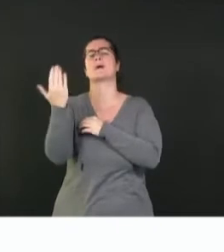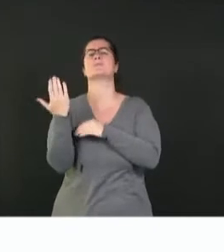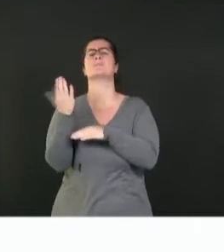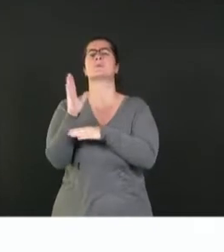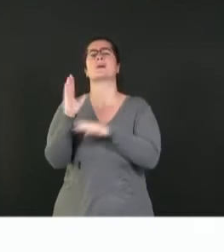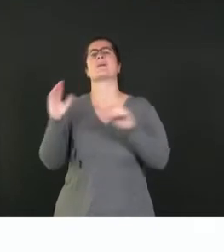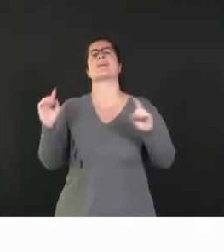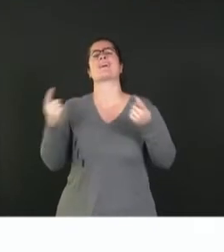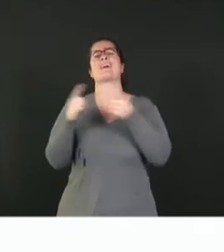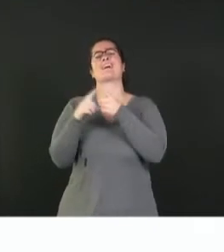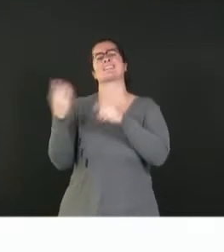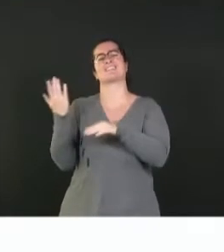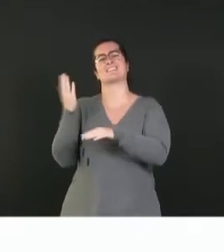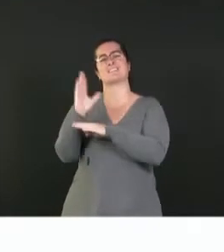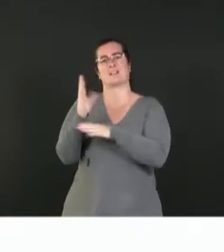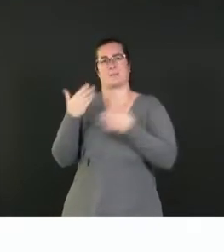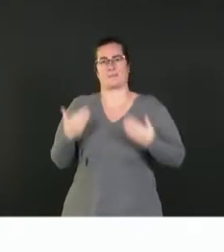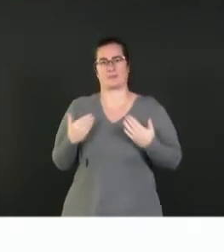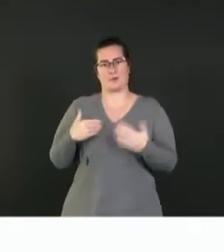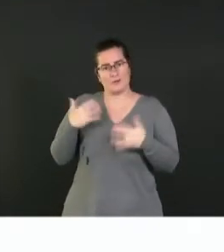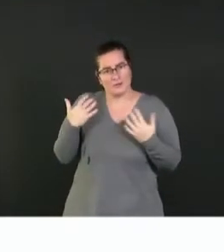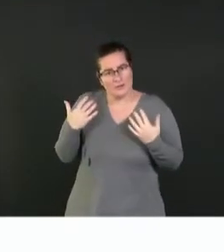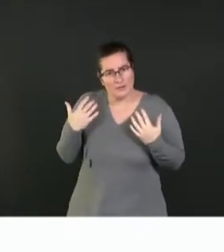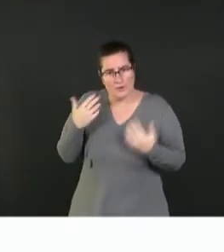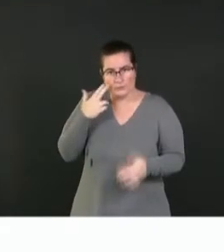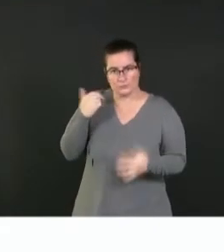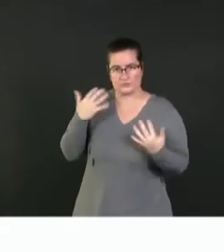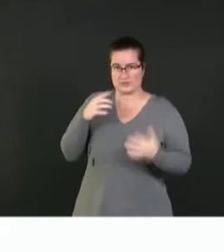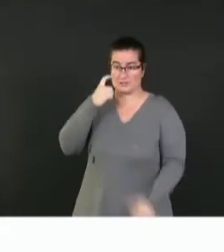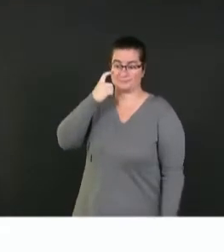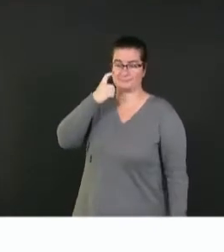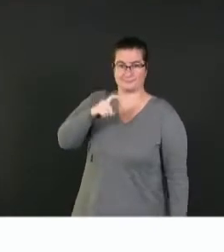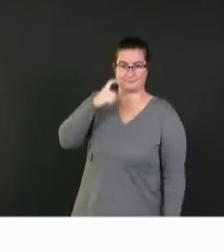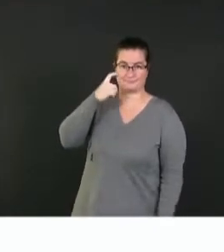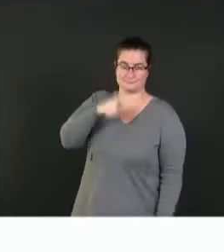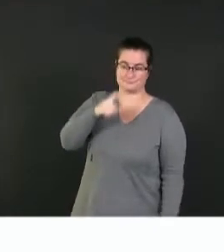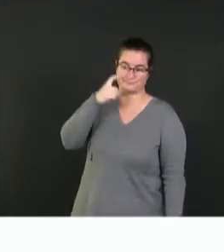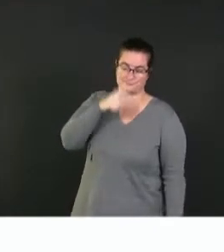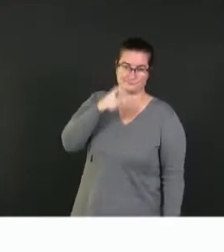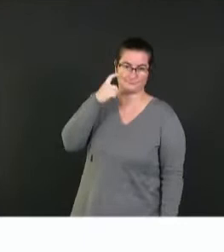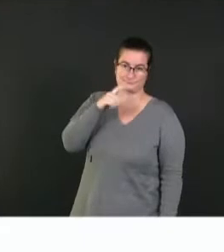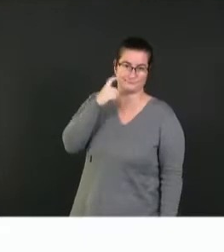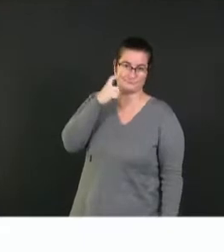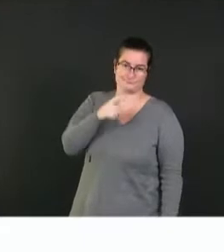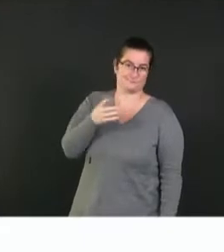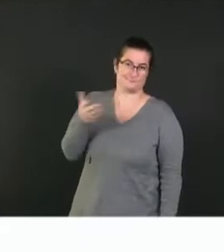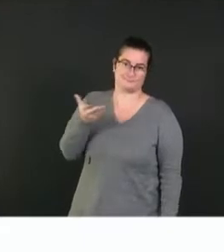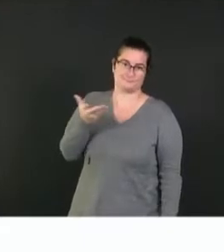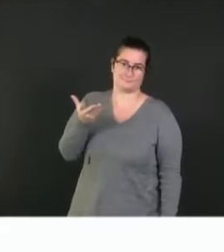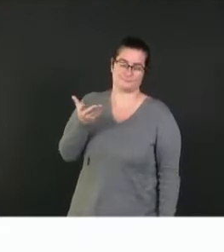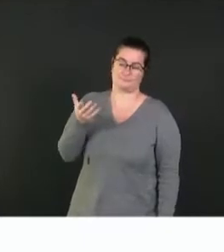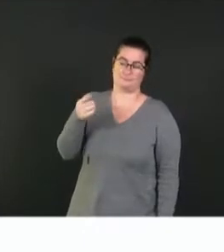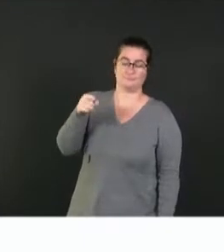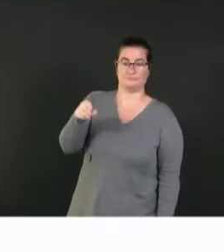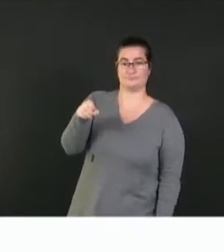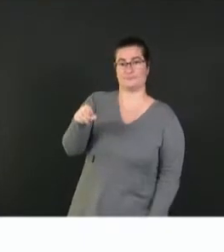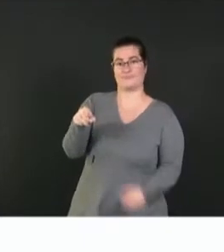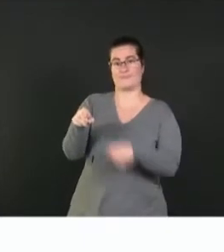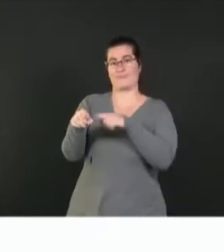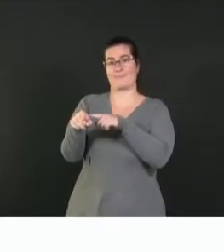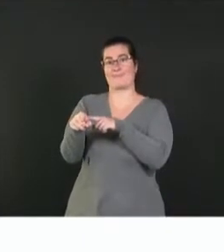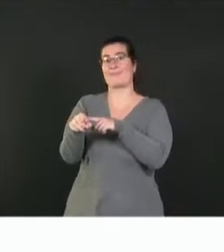des constats, et je pense que ça sera pareil sur d'autres espèces, des constats de perte en